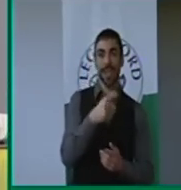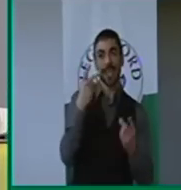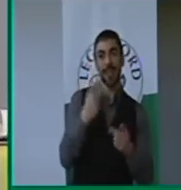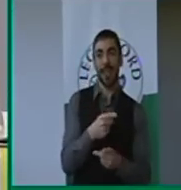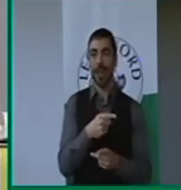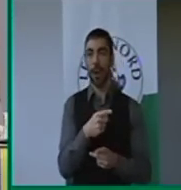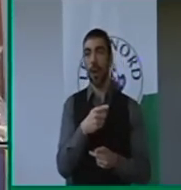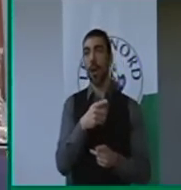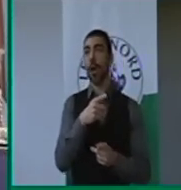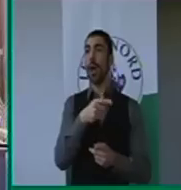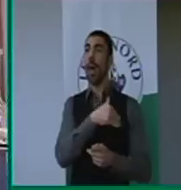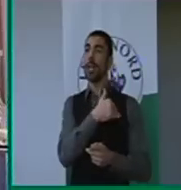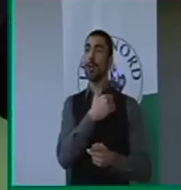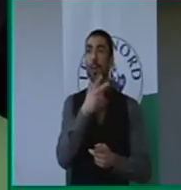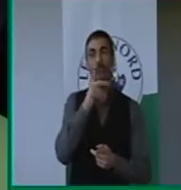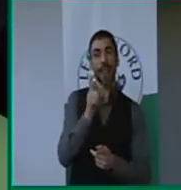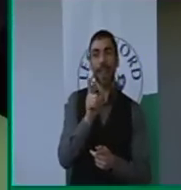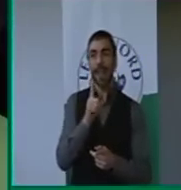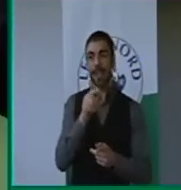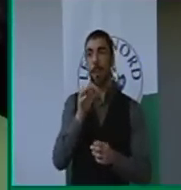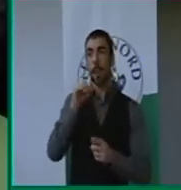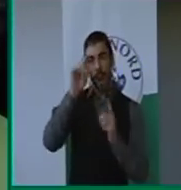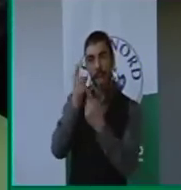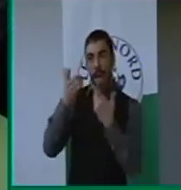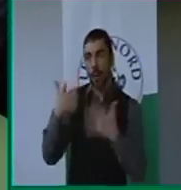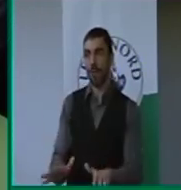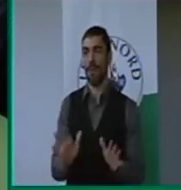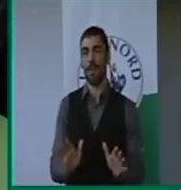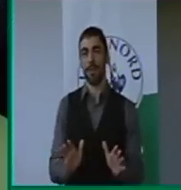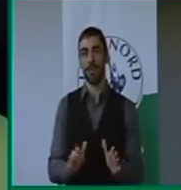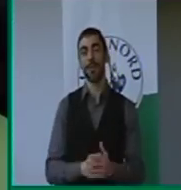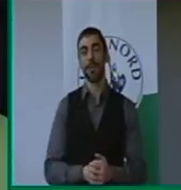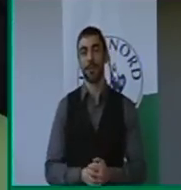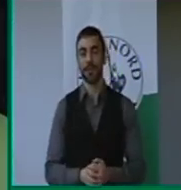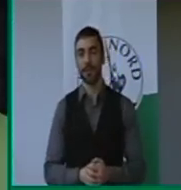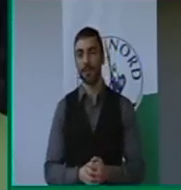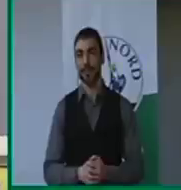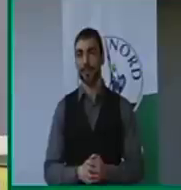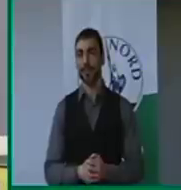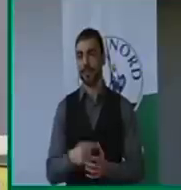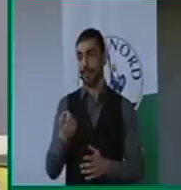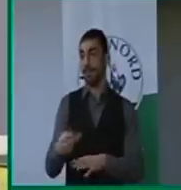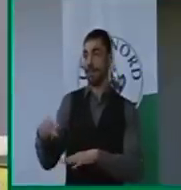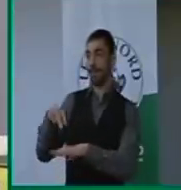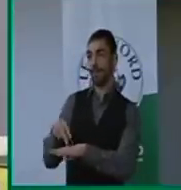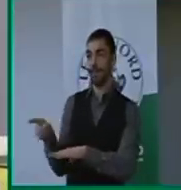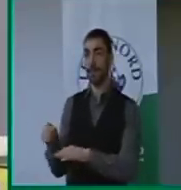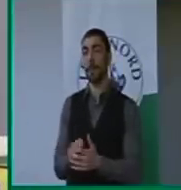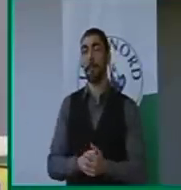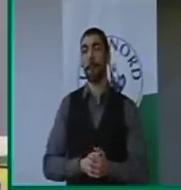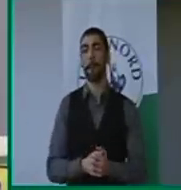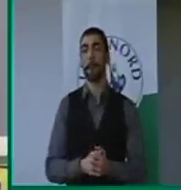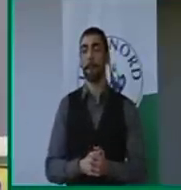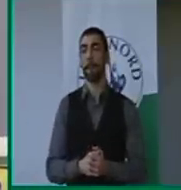studentessa segretario si è già laureata no Nel frattempo con noi sul palco Infatti